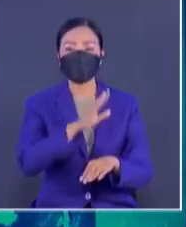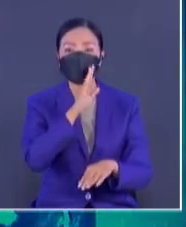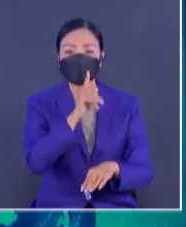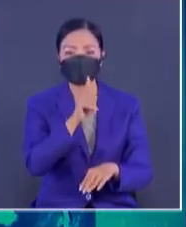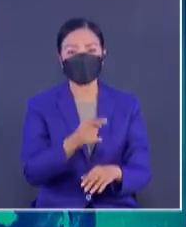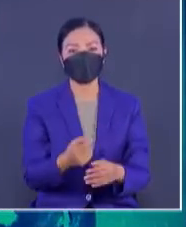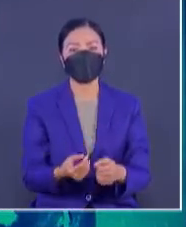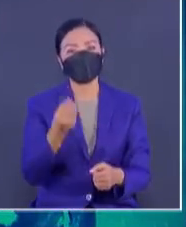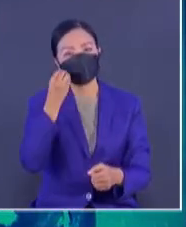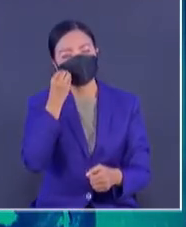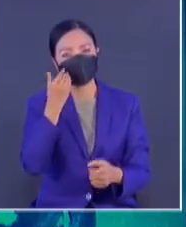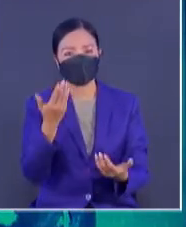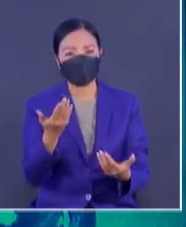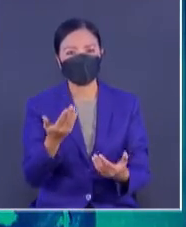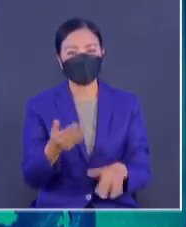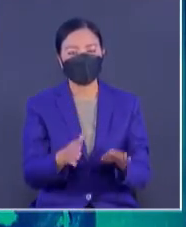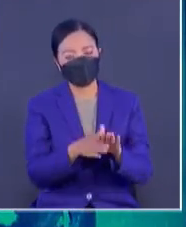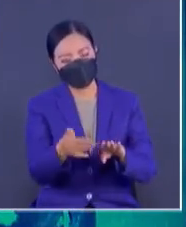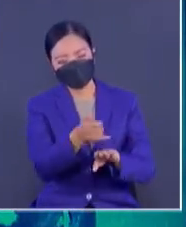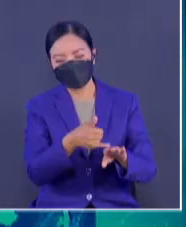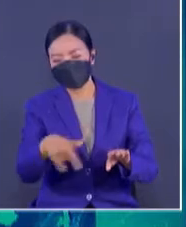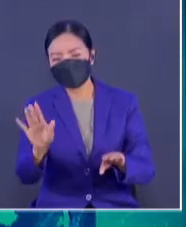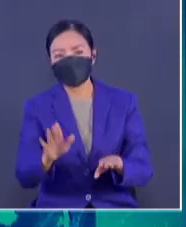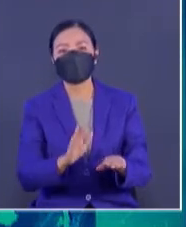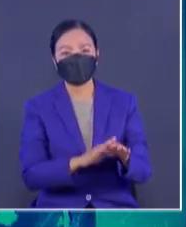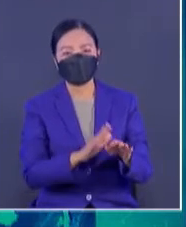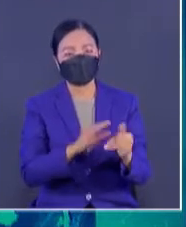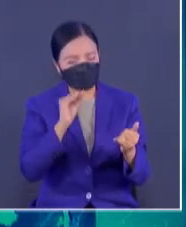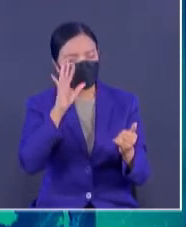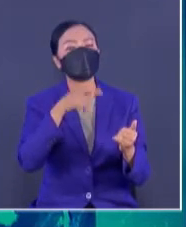จะออกนอกบ้านถ้าจะต้องลงไปทำธุระปลุกเธอครับ